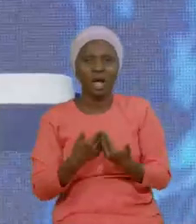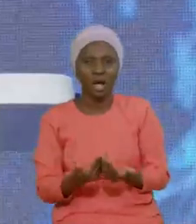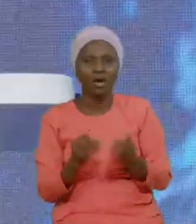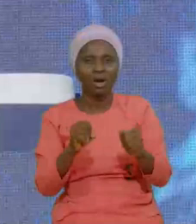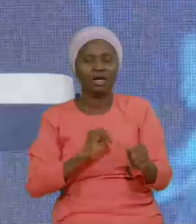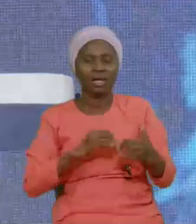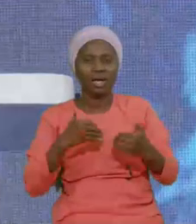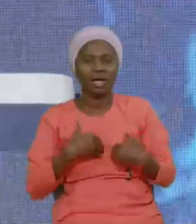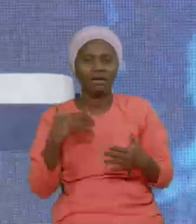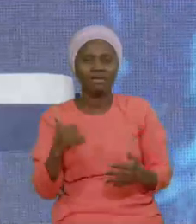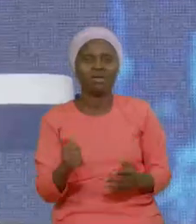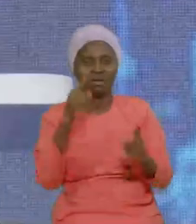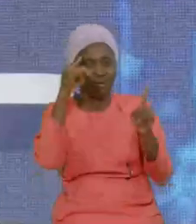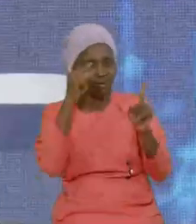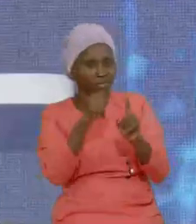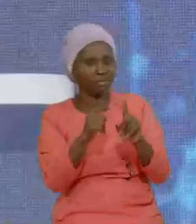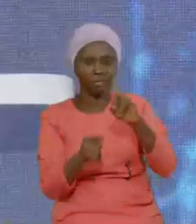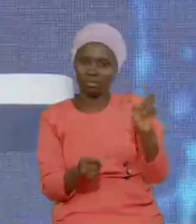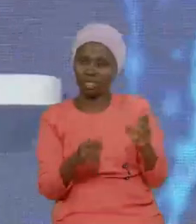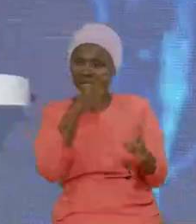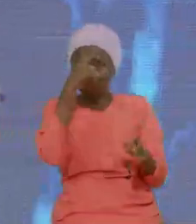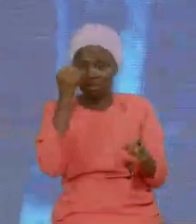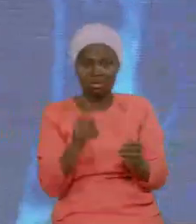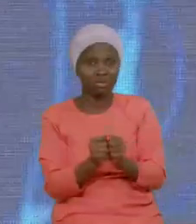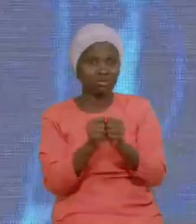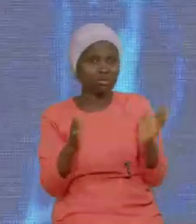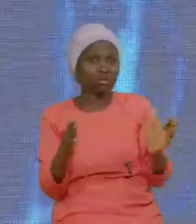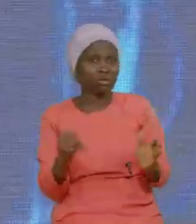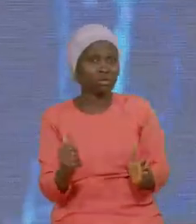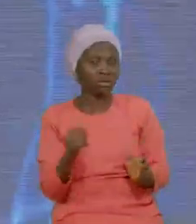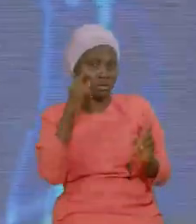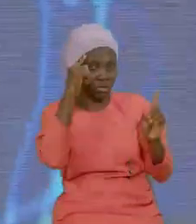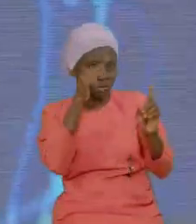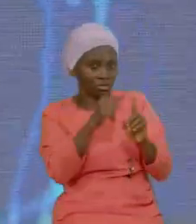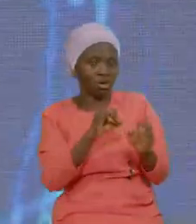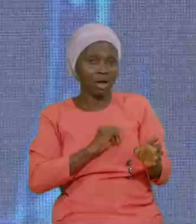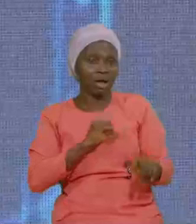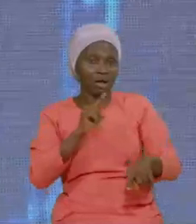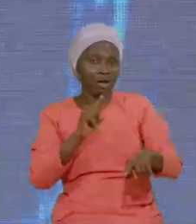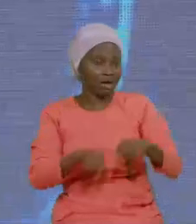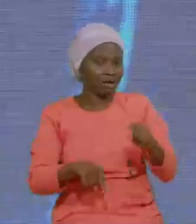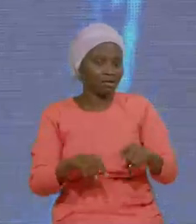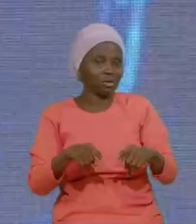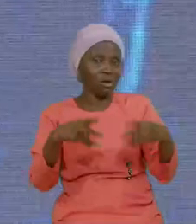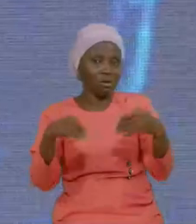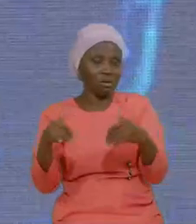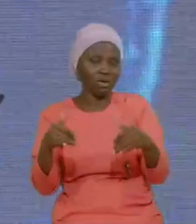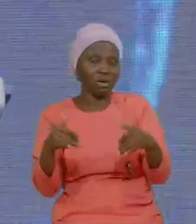l'échec. La nouvelle manière, méthode va marcher et tu auras le succès. Game of life, very well.